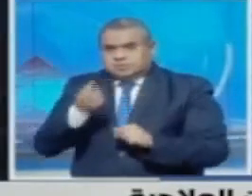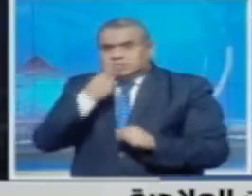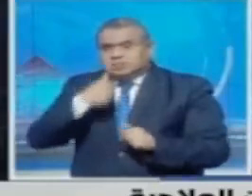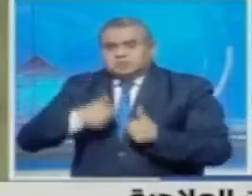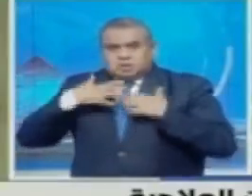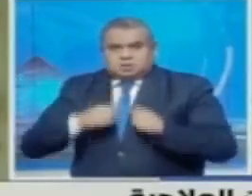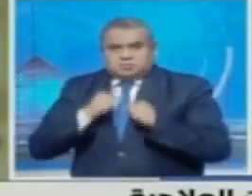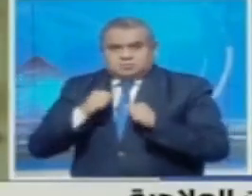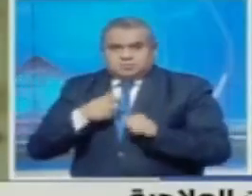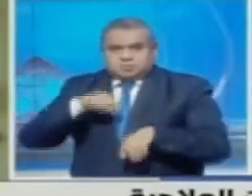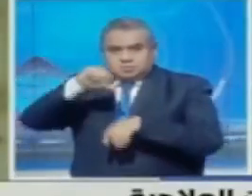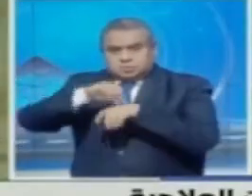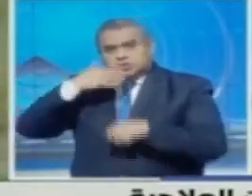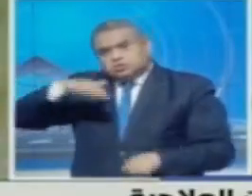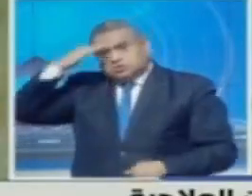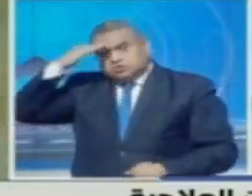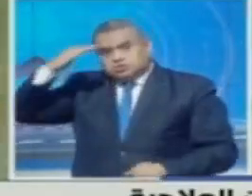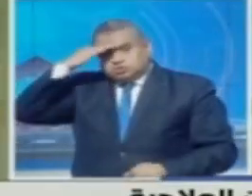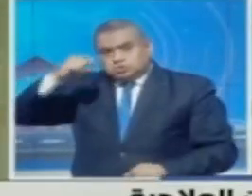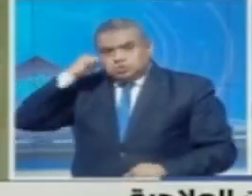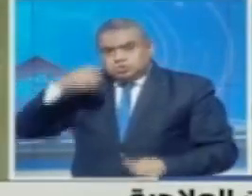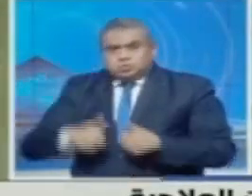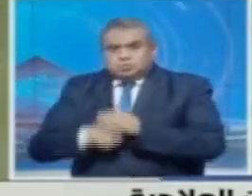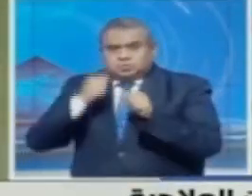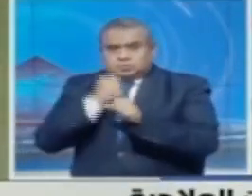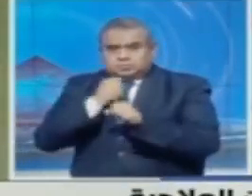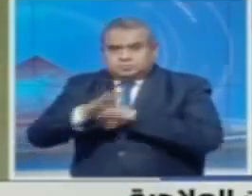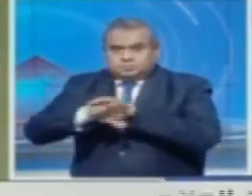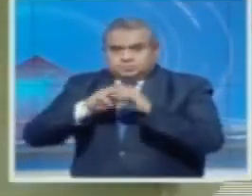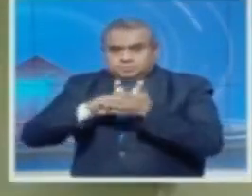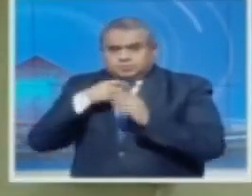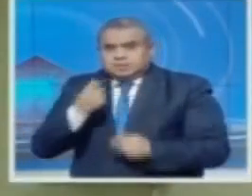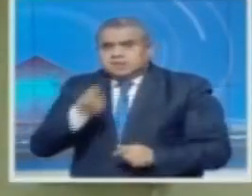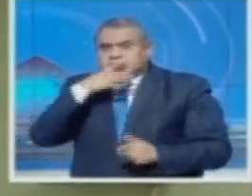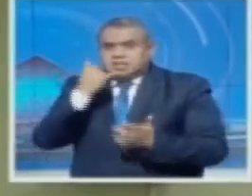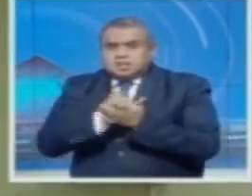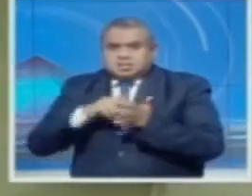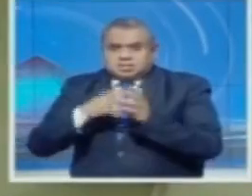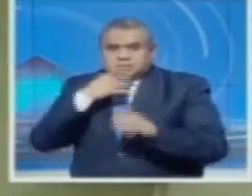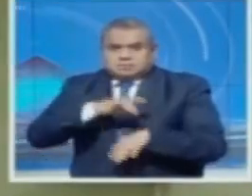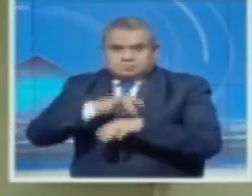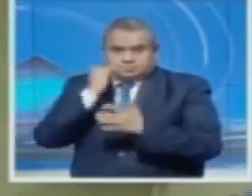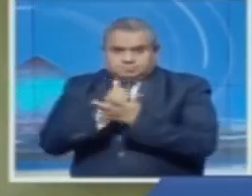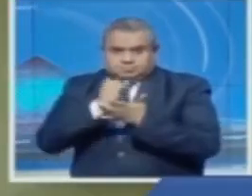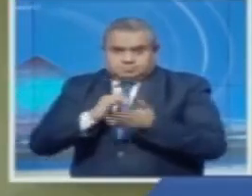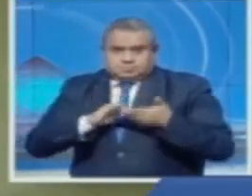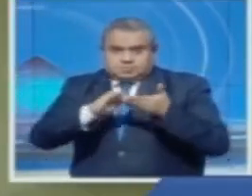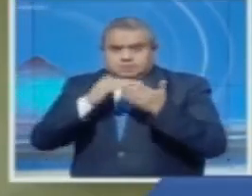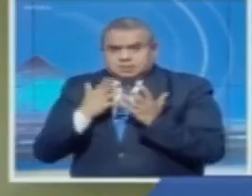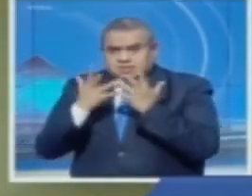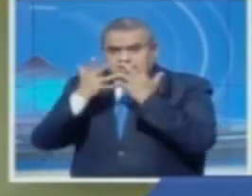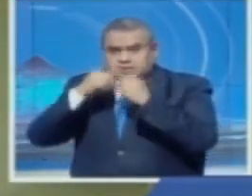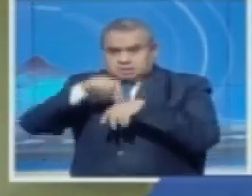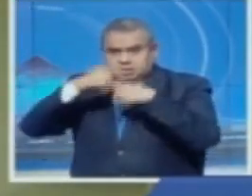الصحية. واحنا طبعا بنوجه الشكر للسلطات السعودية والقائمين على المنظومة للتعاون المثمر